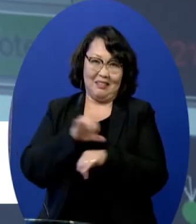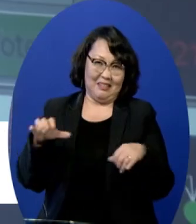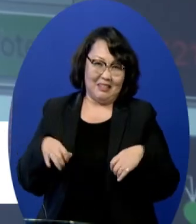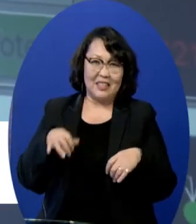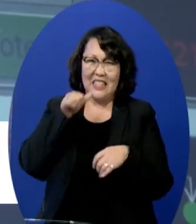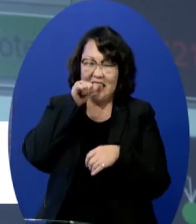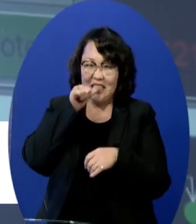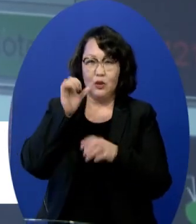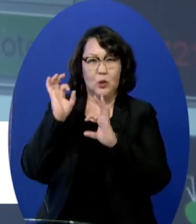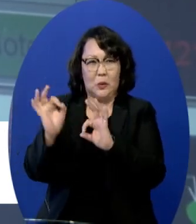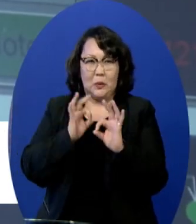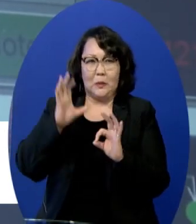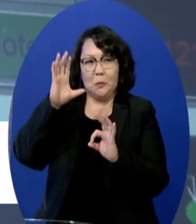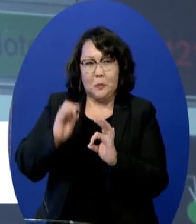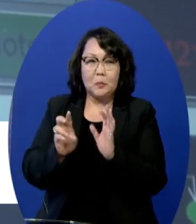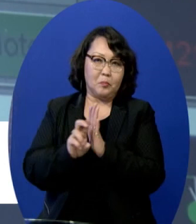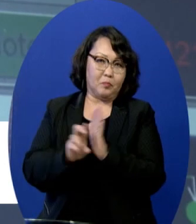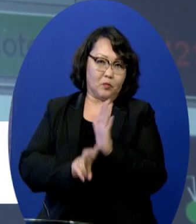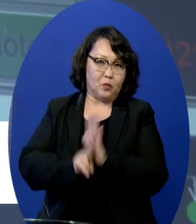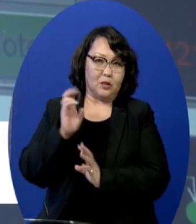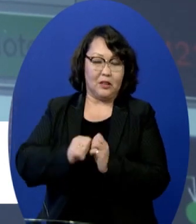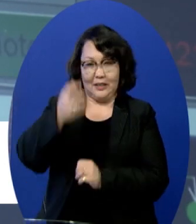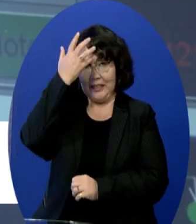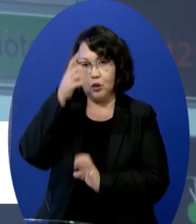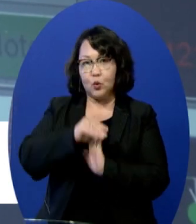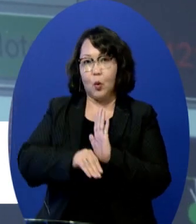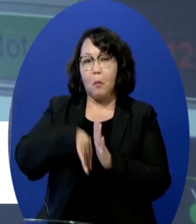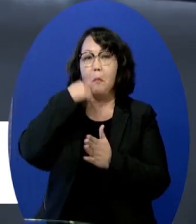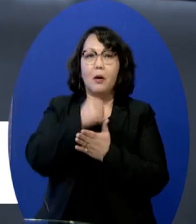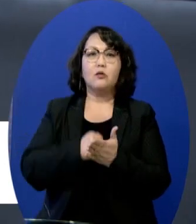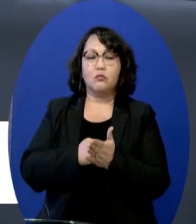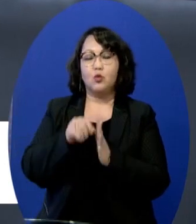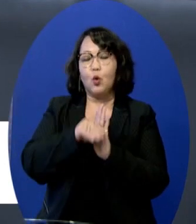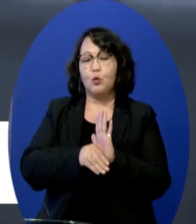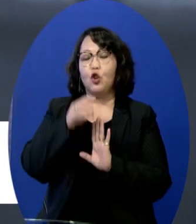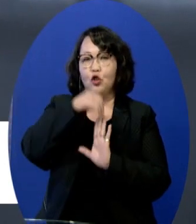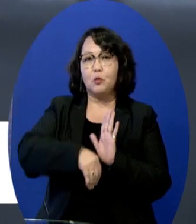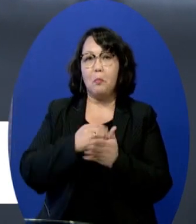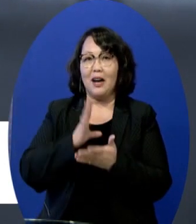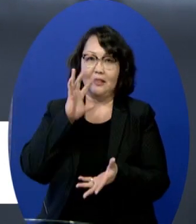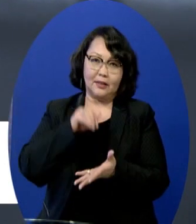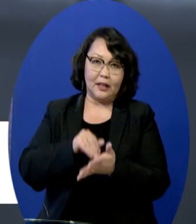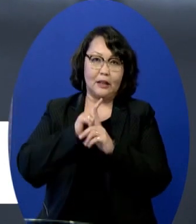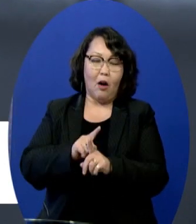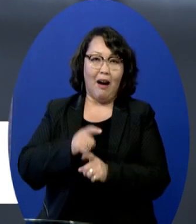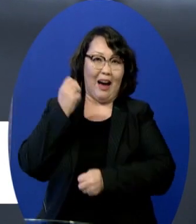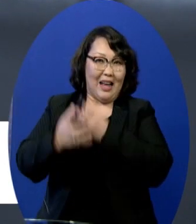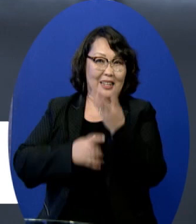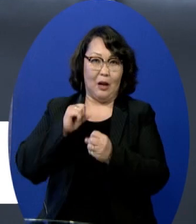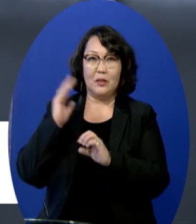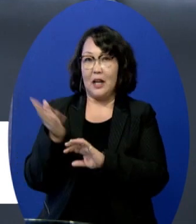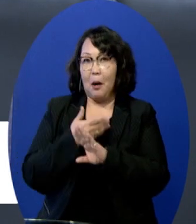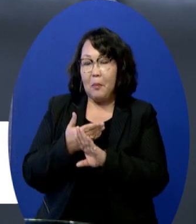өрхүүд хэрэглээгээ багас боломжийг бүрдүүлэх үүргийг засгийн газрын энэ журамд бол зовсгсан байна. Мөн стандартын шаардлага хангасан, галын аюулгүй байдлыг